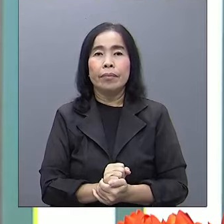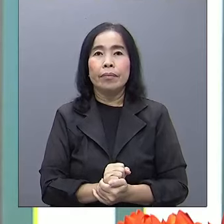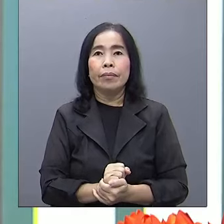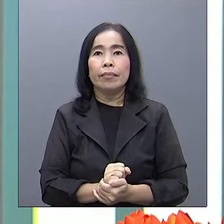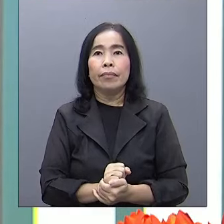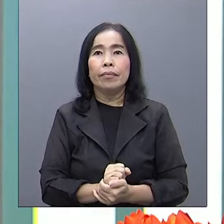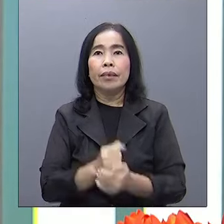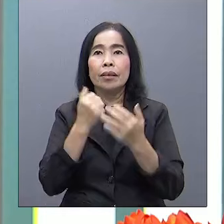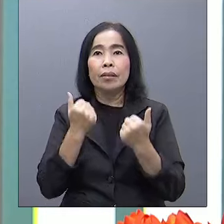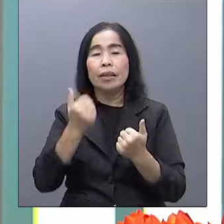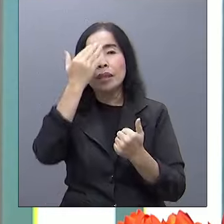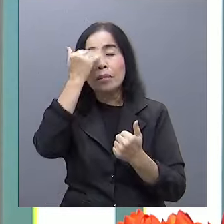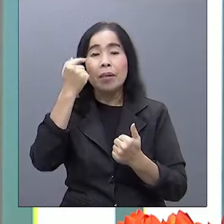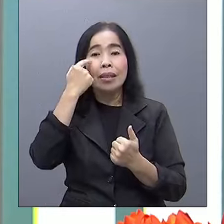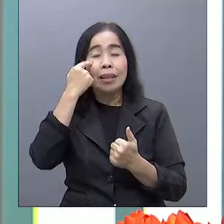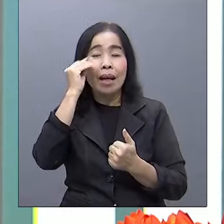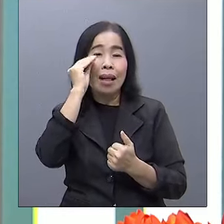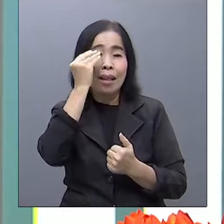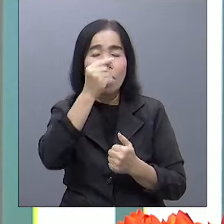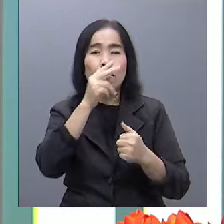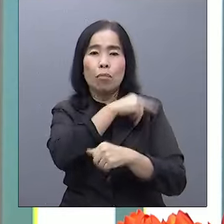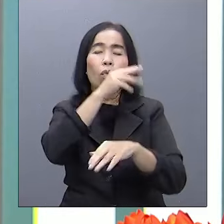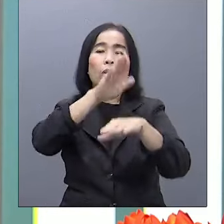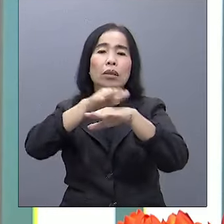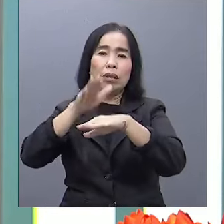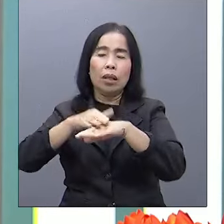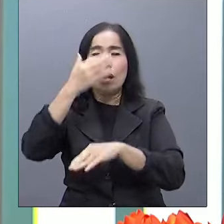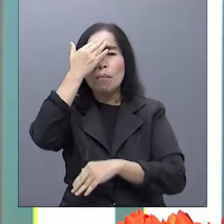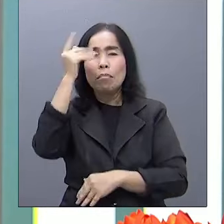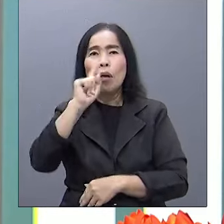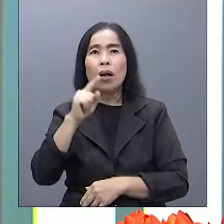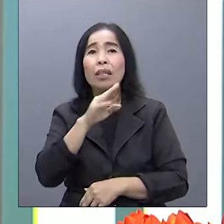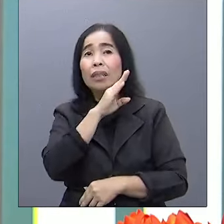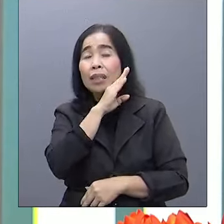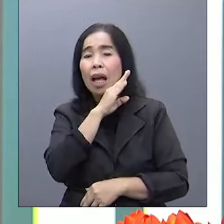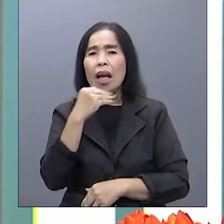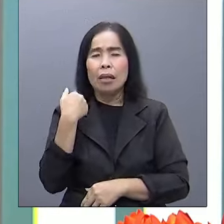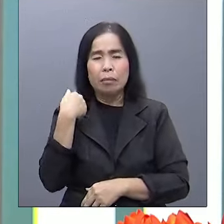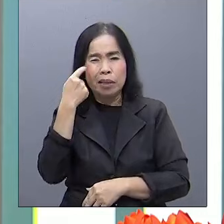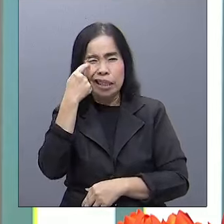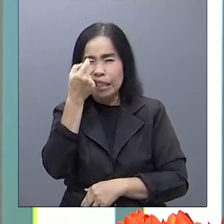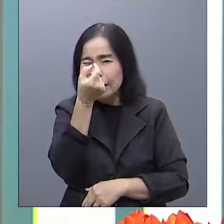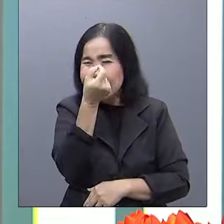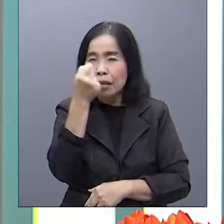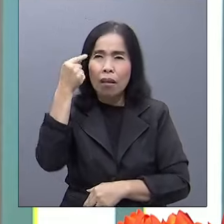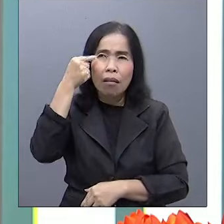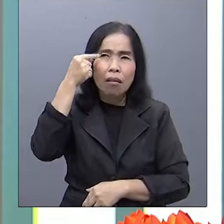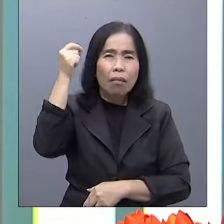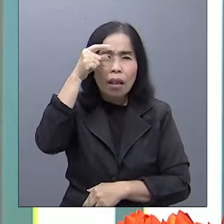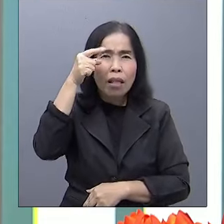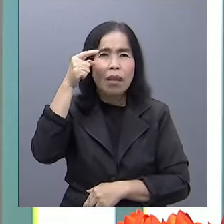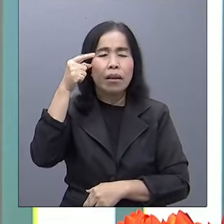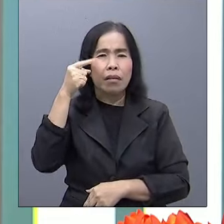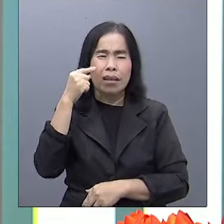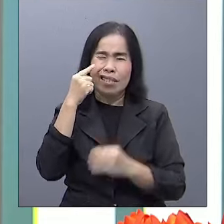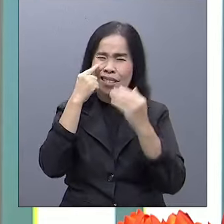ภาวะจอตาลอกที่คุณหมอเตือนไว้เนี่ยเป็นสิ่งที่คุณหมอกลัวที่สุดนะครับดังนั้นคุณผู้ชมถ้าเกิดอะไรขึ้นกับดวงตาของเราเช่นอาจจะมองไม่เหมือ